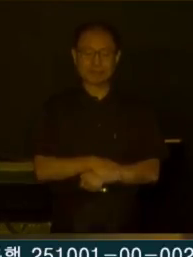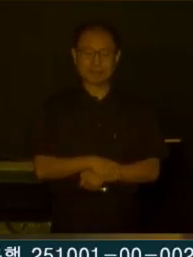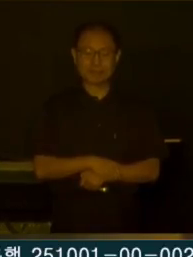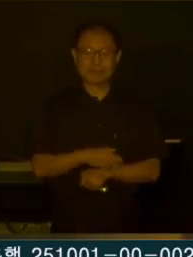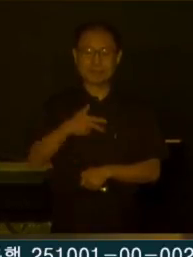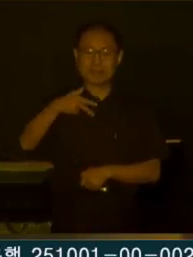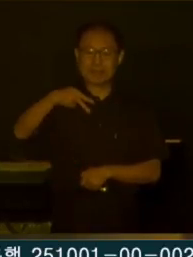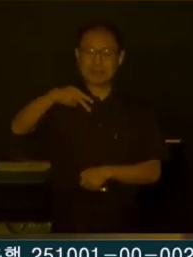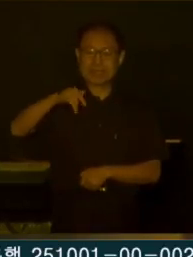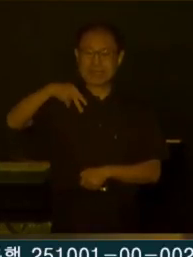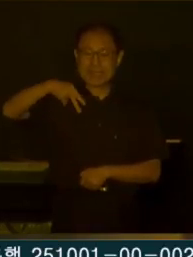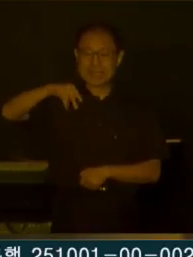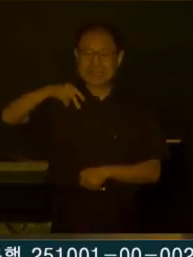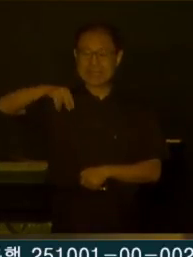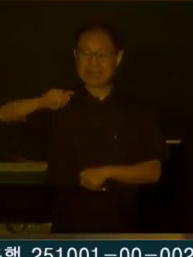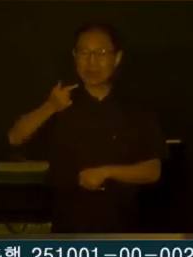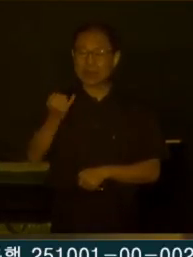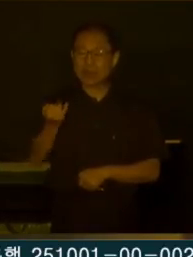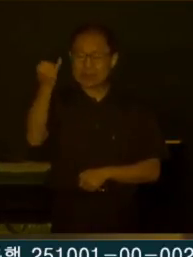지선 언니, 사랑합니다.